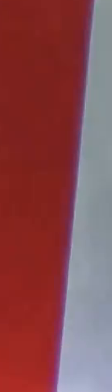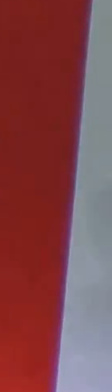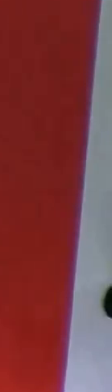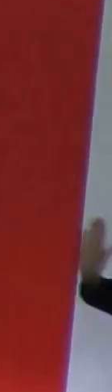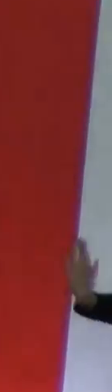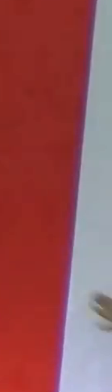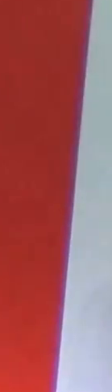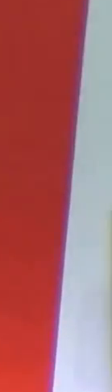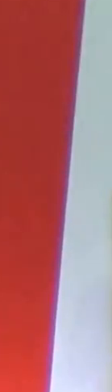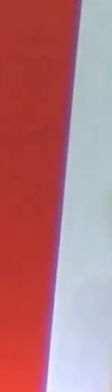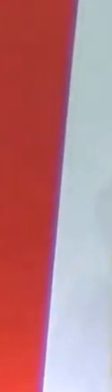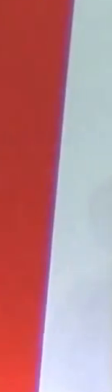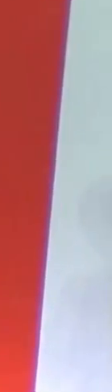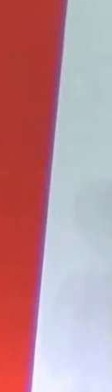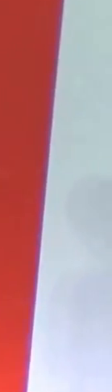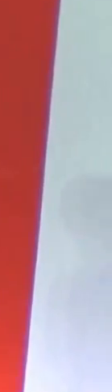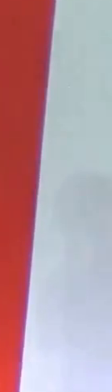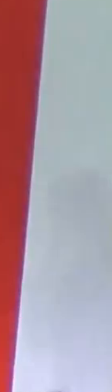Μονάχα ένα σας λέω,